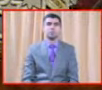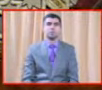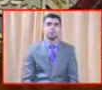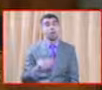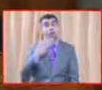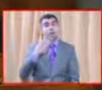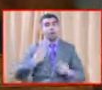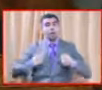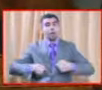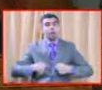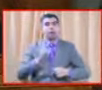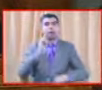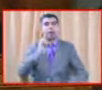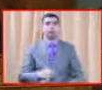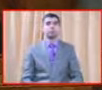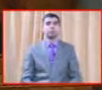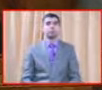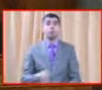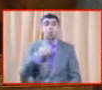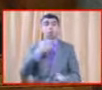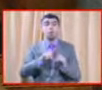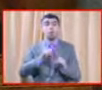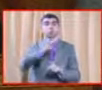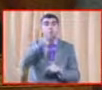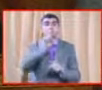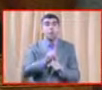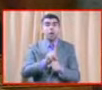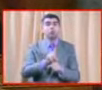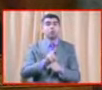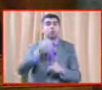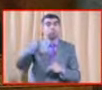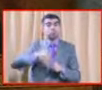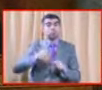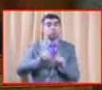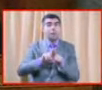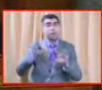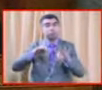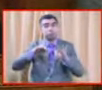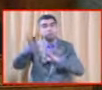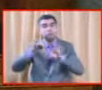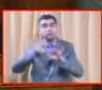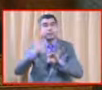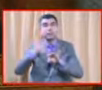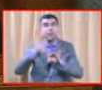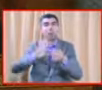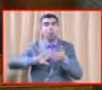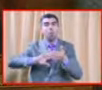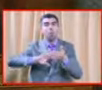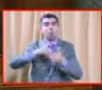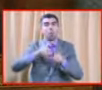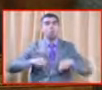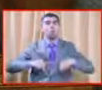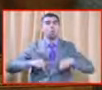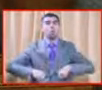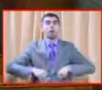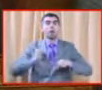شكرا سيد الرئيسة. سؤالنا سيد الوزير يرمي إلى معرفة المعايير التي اعتمدتها وزارتكم